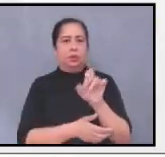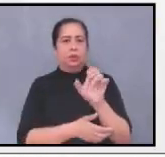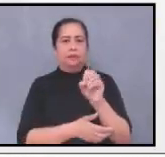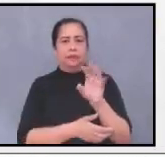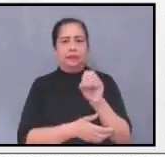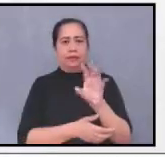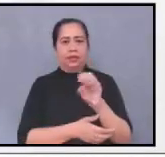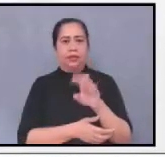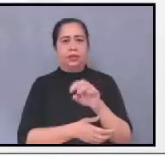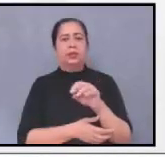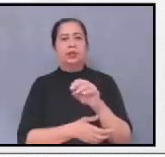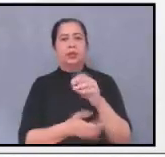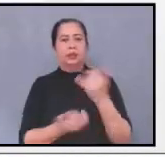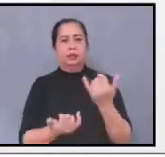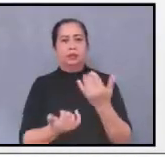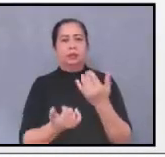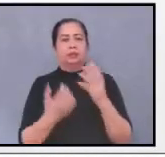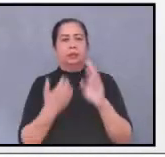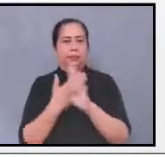2,778,115 na ang mga gumaling.